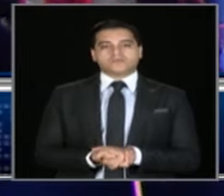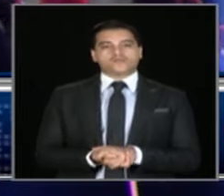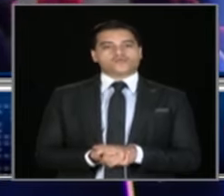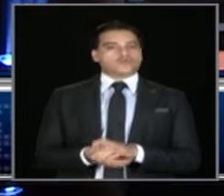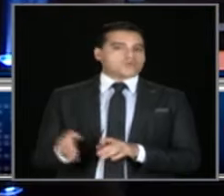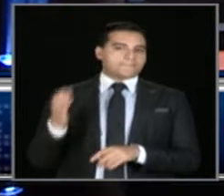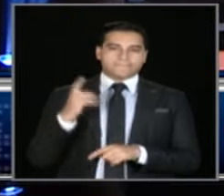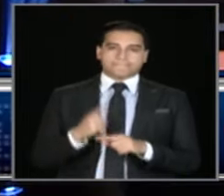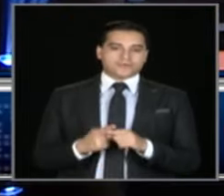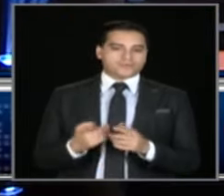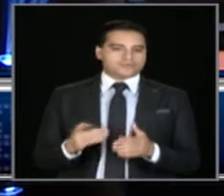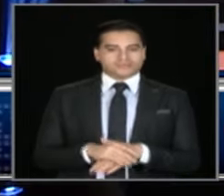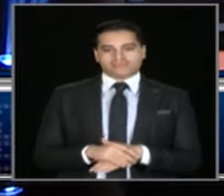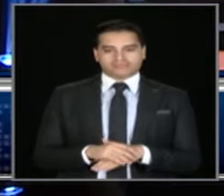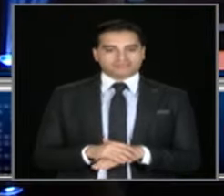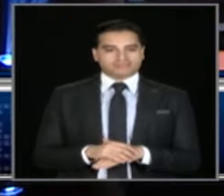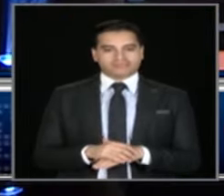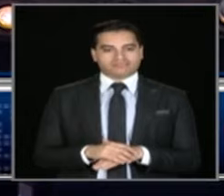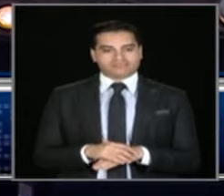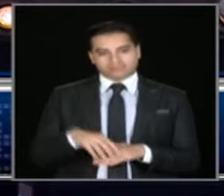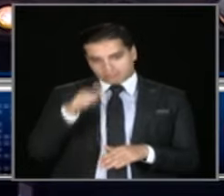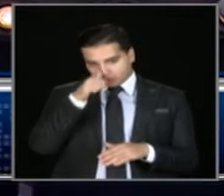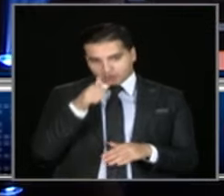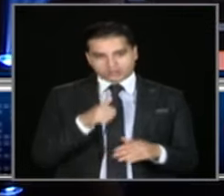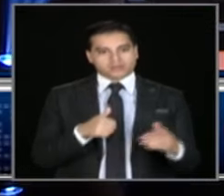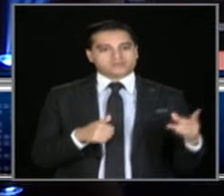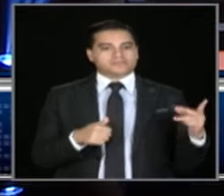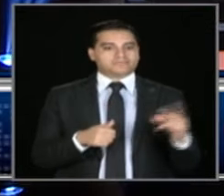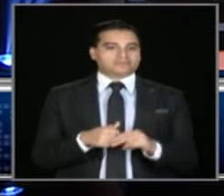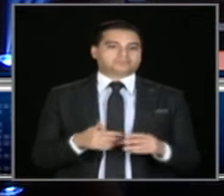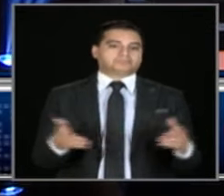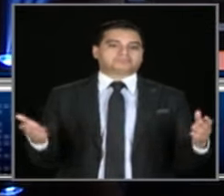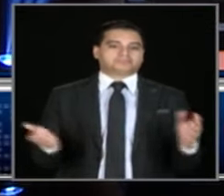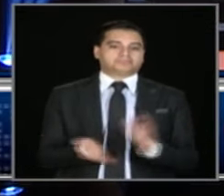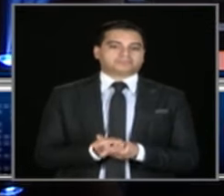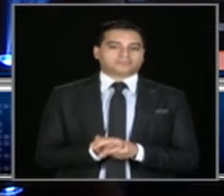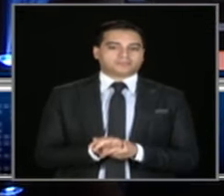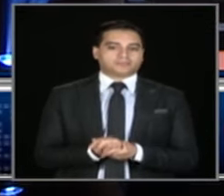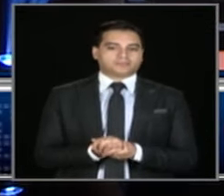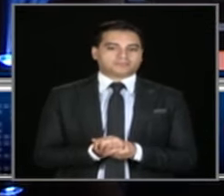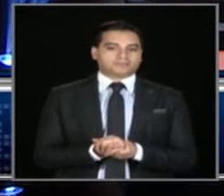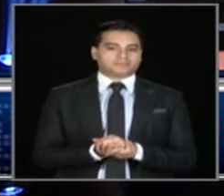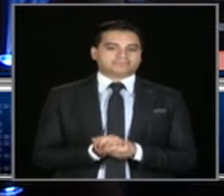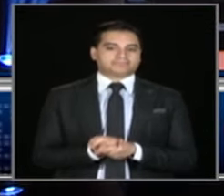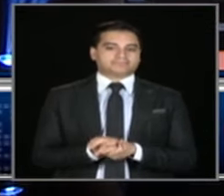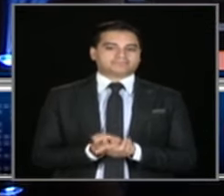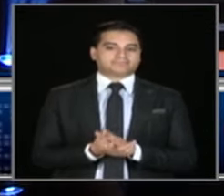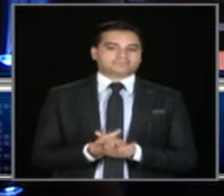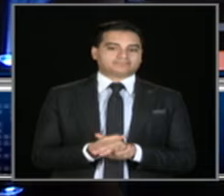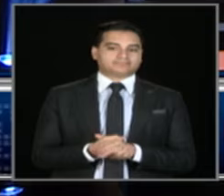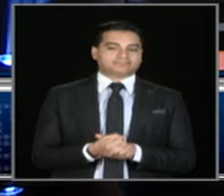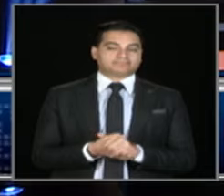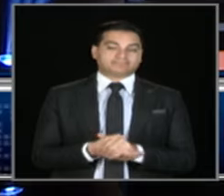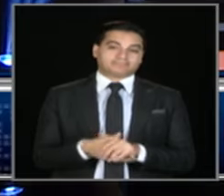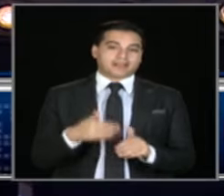مش منتخب العراق. كويت. كسب مين؟ معرفش، أنا مش فاكر، بس فاكر من نسخة 72 وإيران